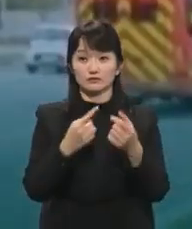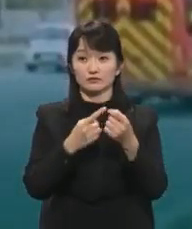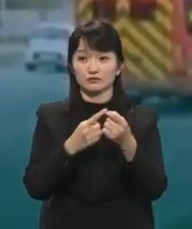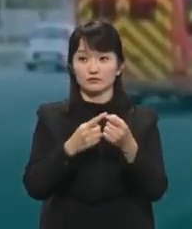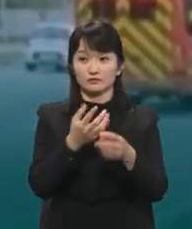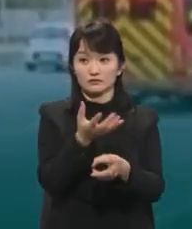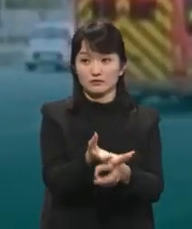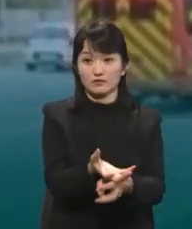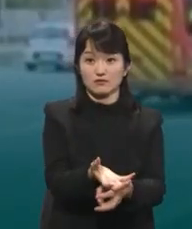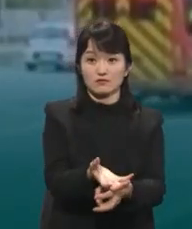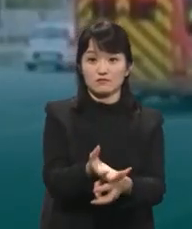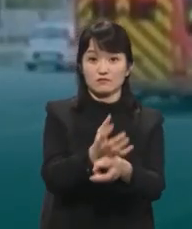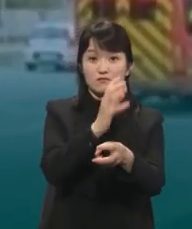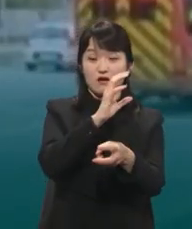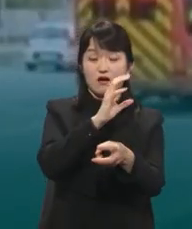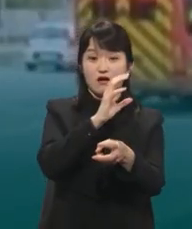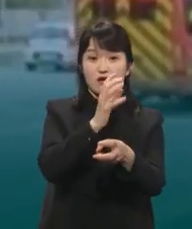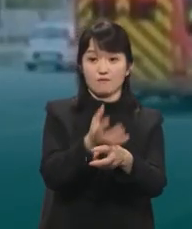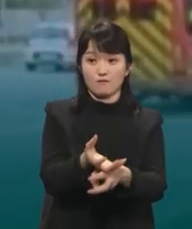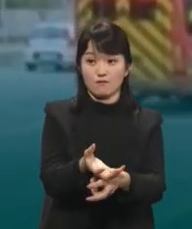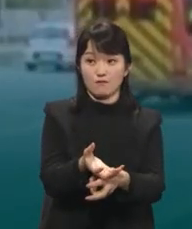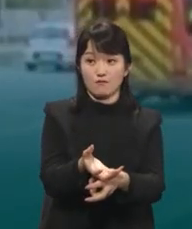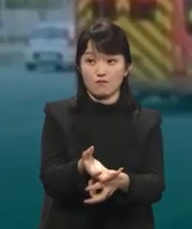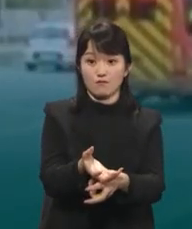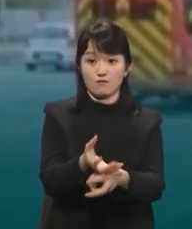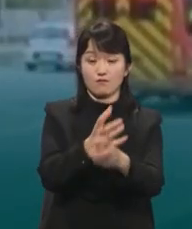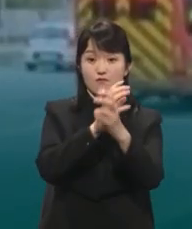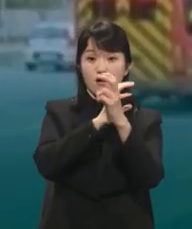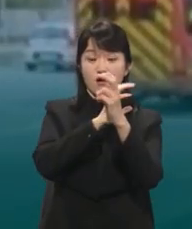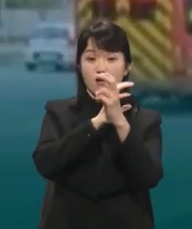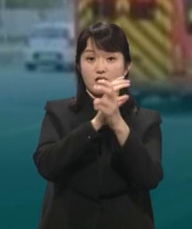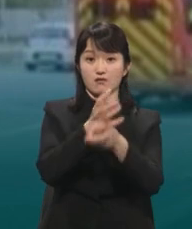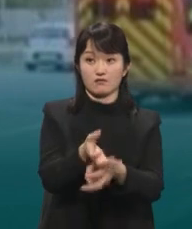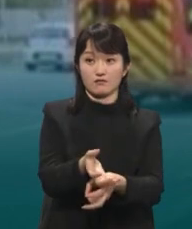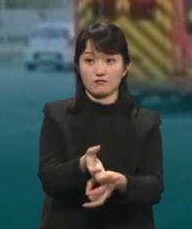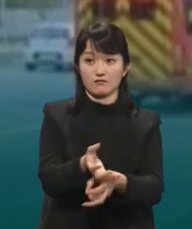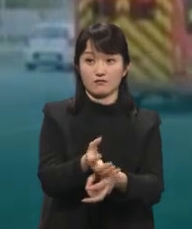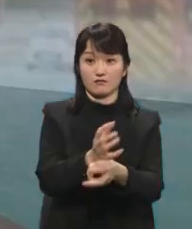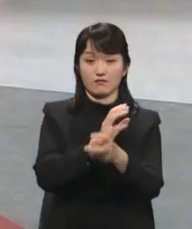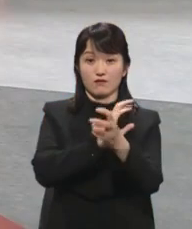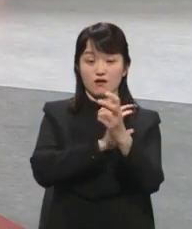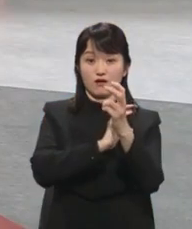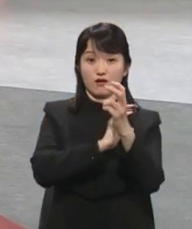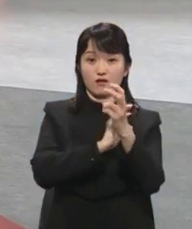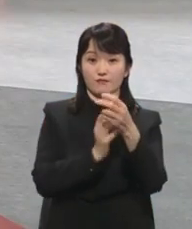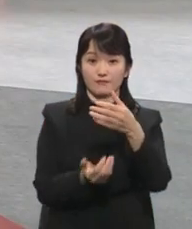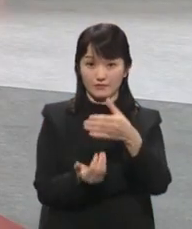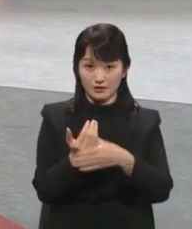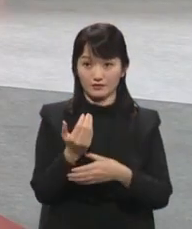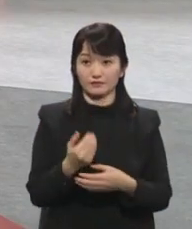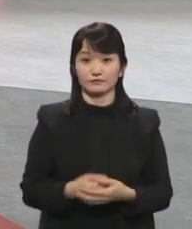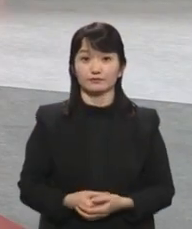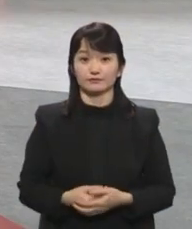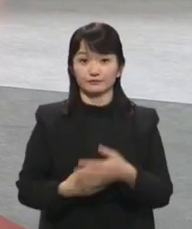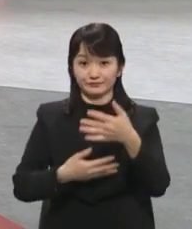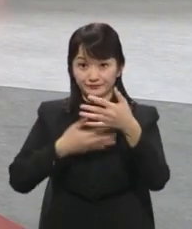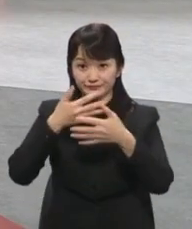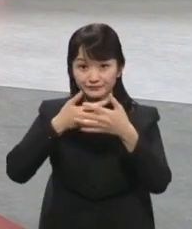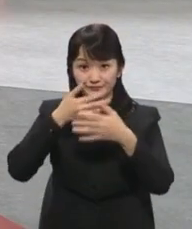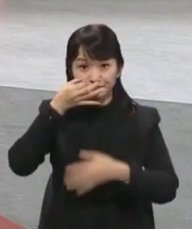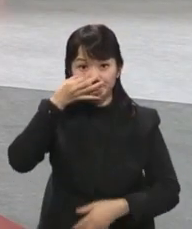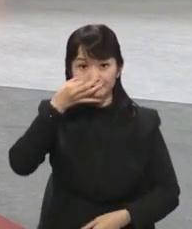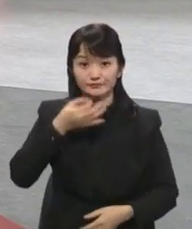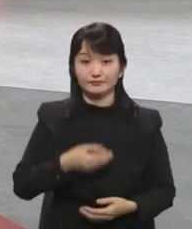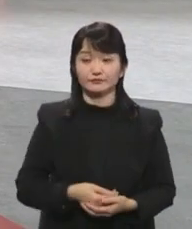일어선 덤프 트럭입니다 정말로 도로에서 덤프트럭이 저렇게 수직으로 일어서는 사고가 발생했습니다 영상을 좀